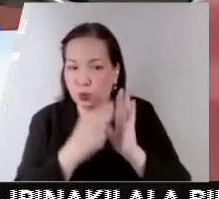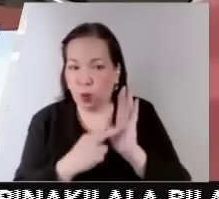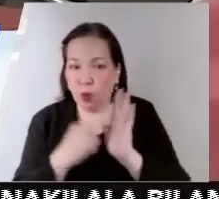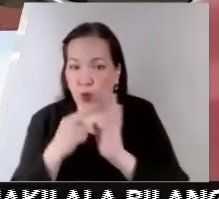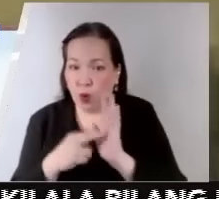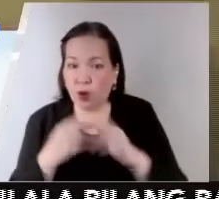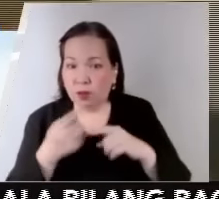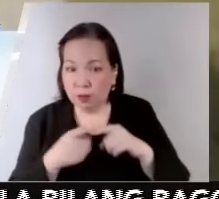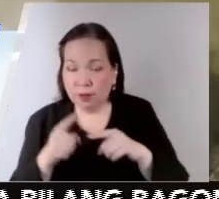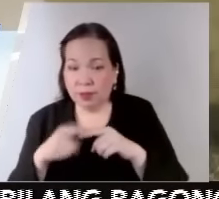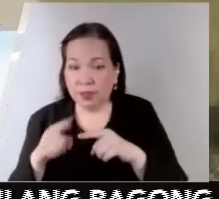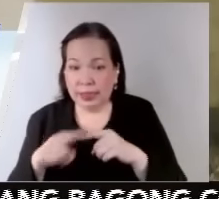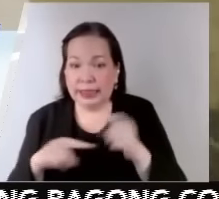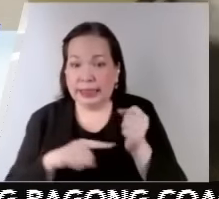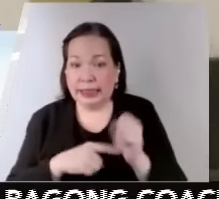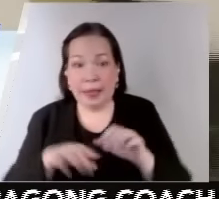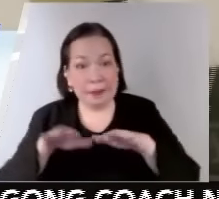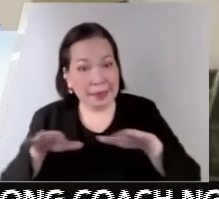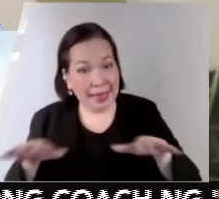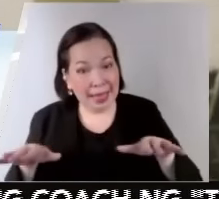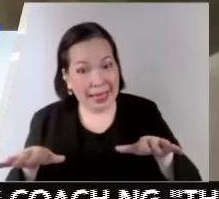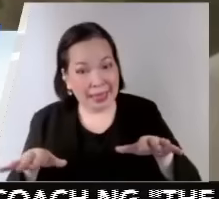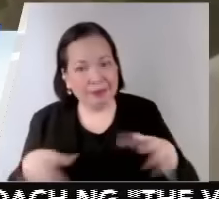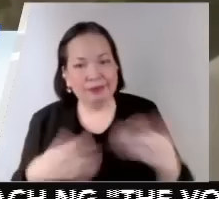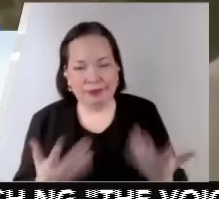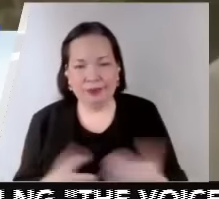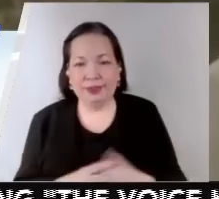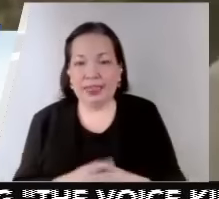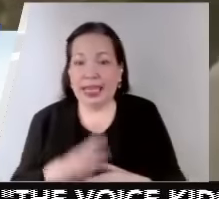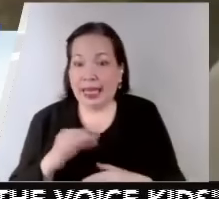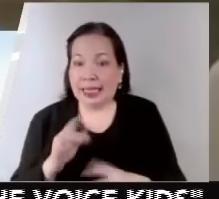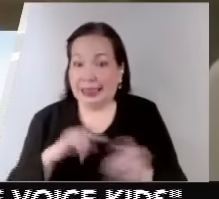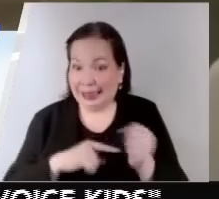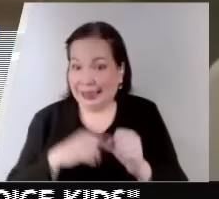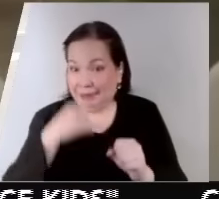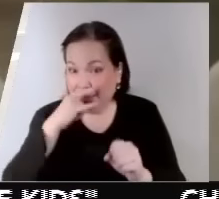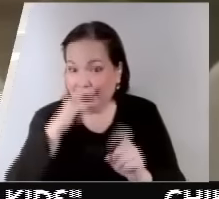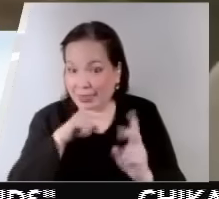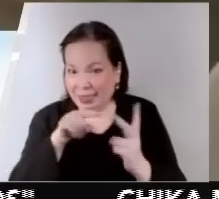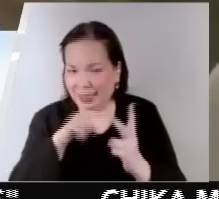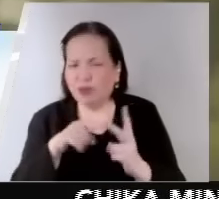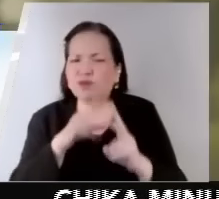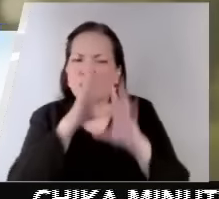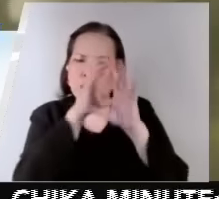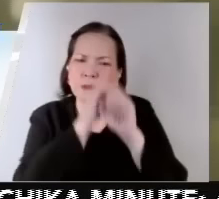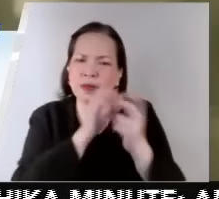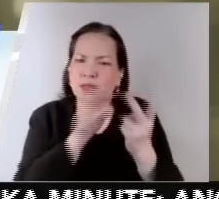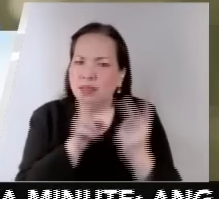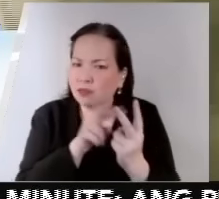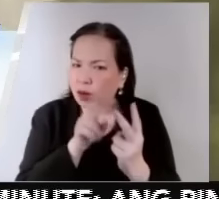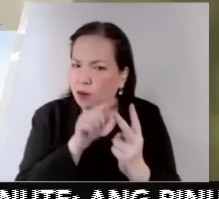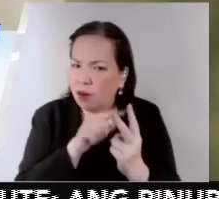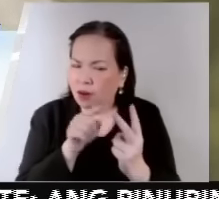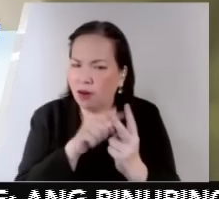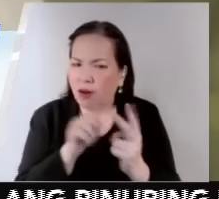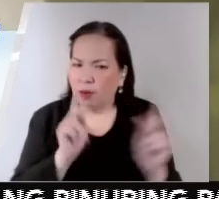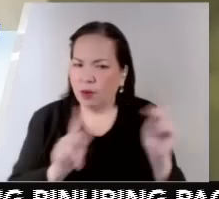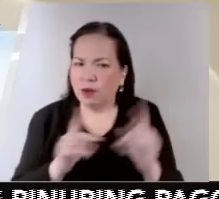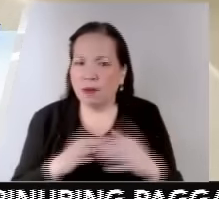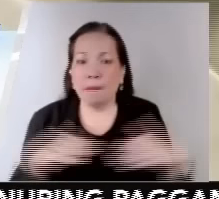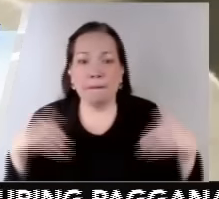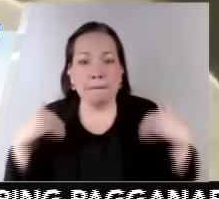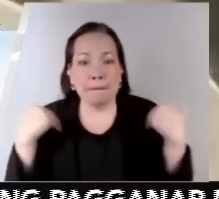nagsimula sa mga batang. And speaking of mga bata, hinahangaan din ang performance ng mga yang